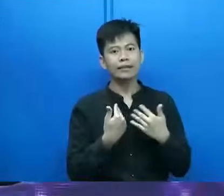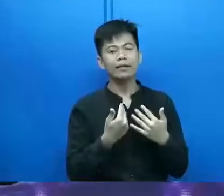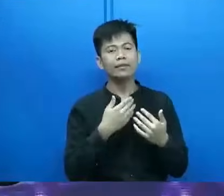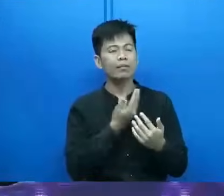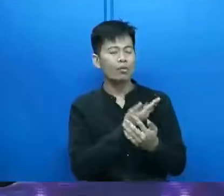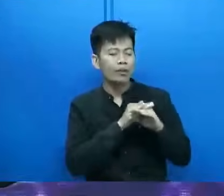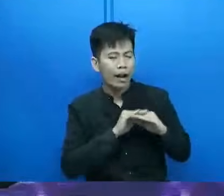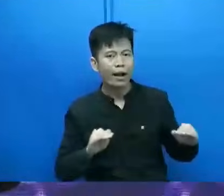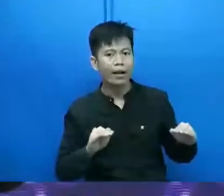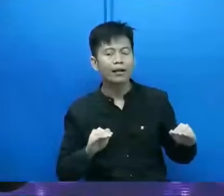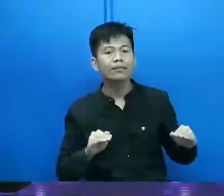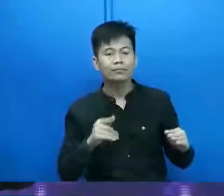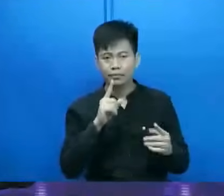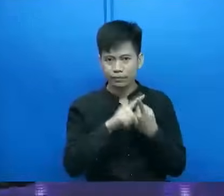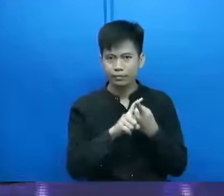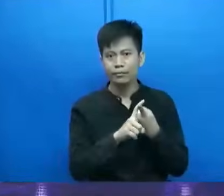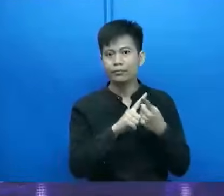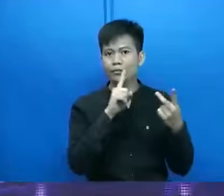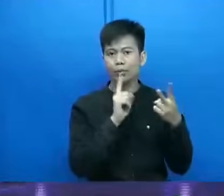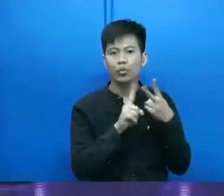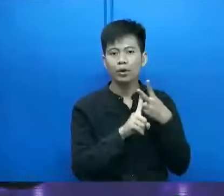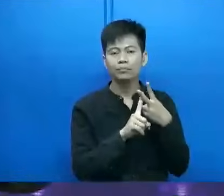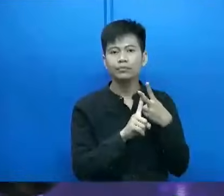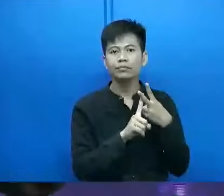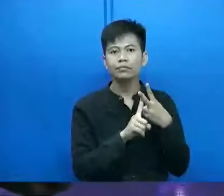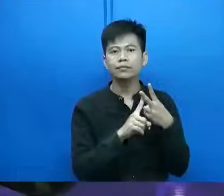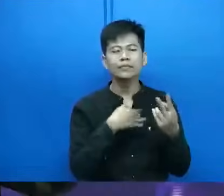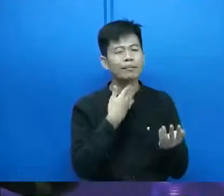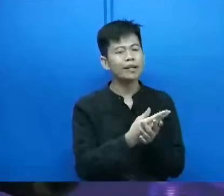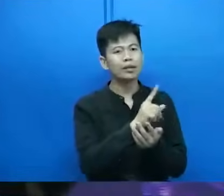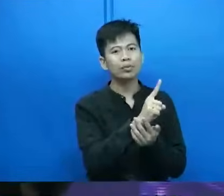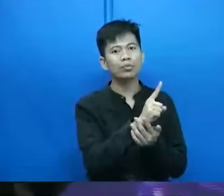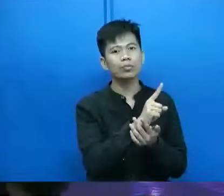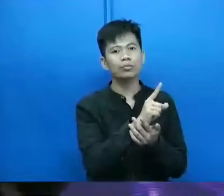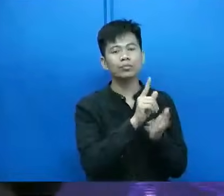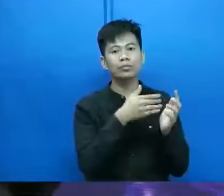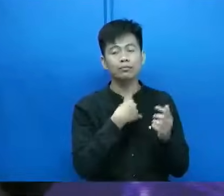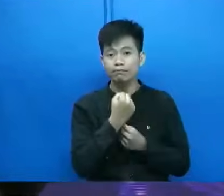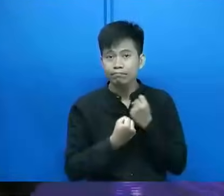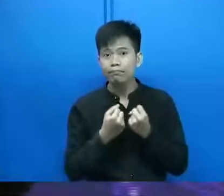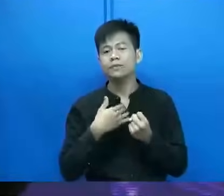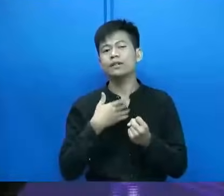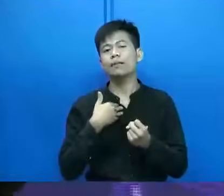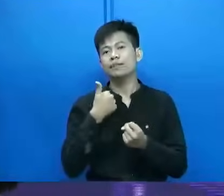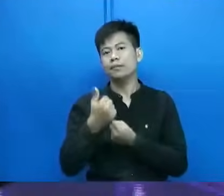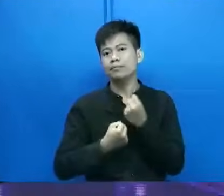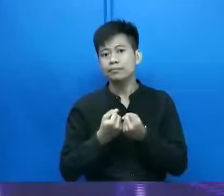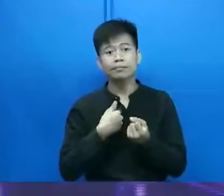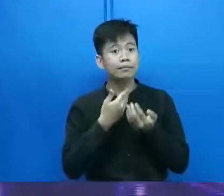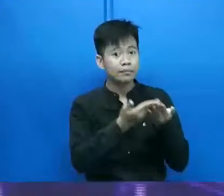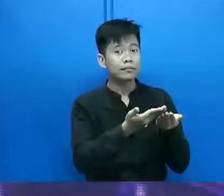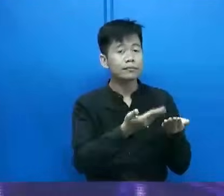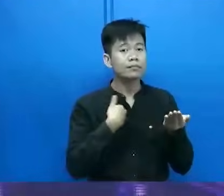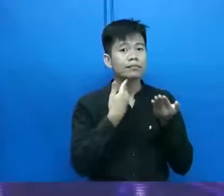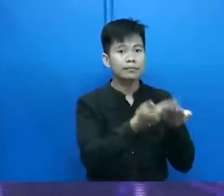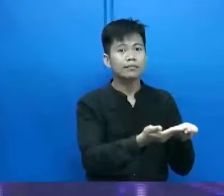apapun. Ya, jadi itu yang pertama. Yang kedua, saya cuma minta satu, kalau saya bisa lakukan, saya lakukan. Apa yang saya berikan, tapi